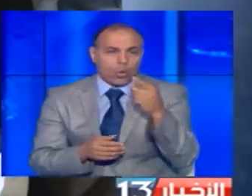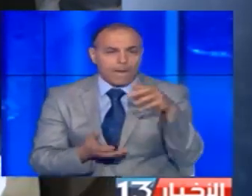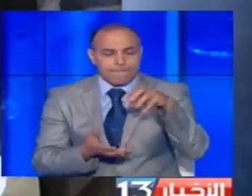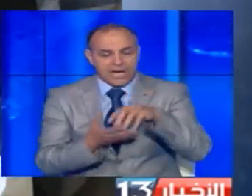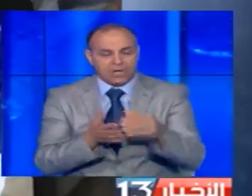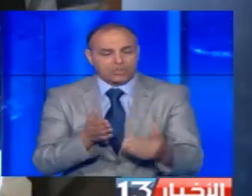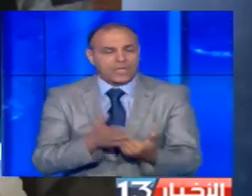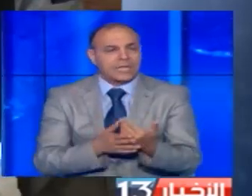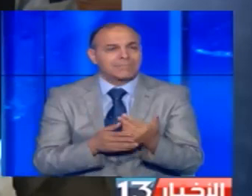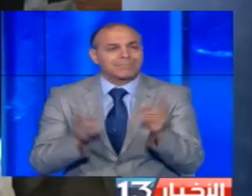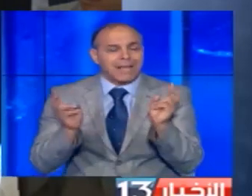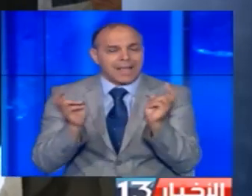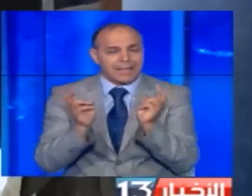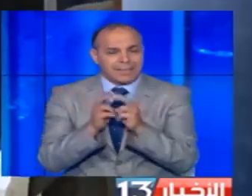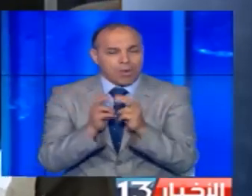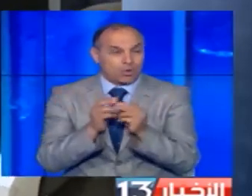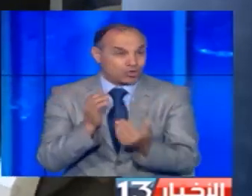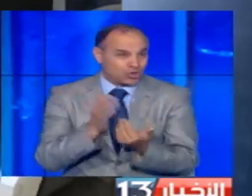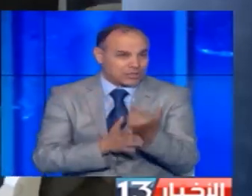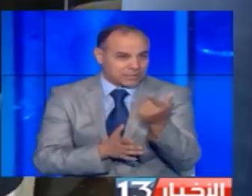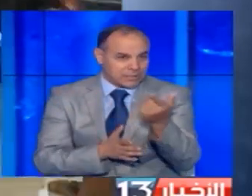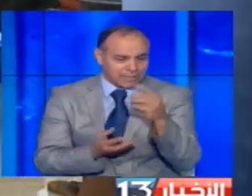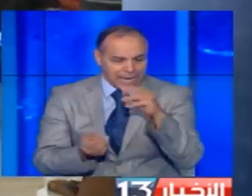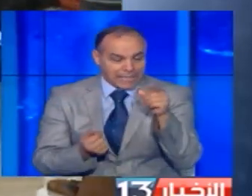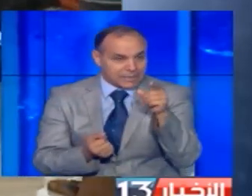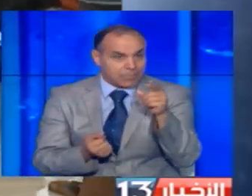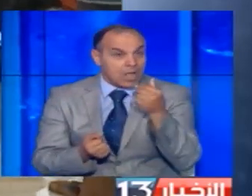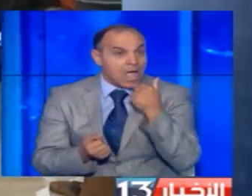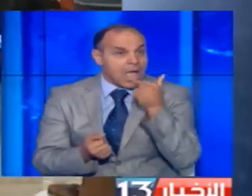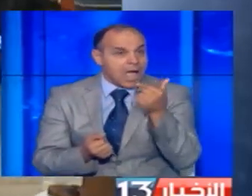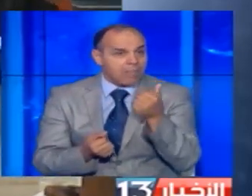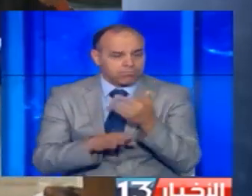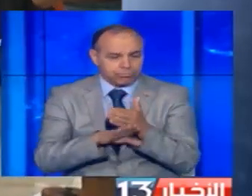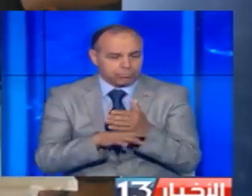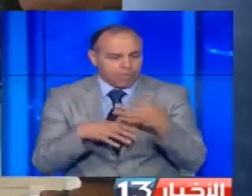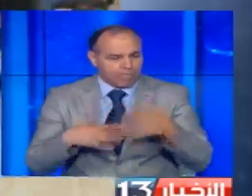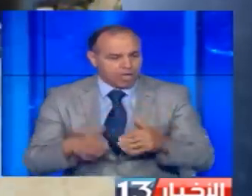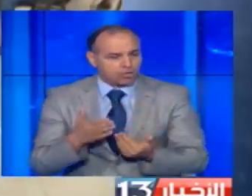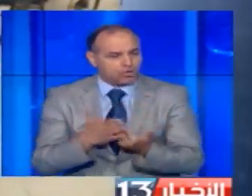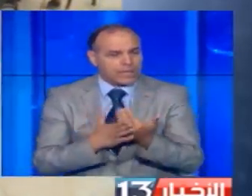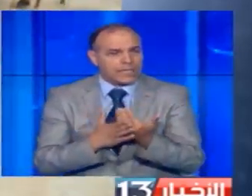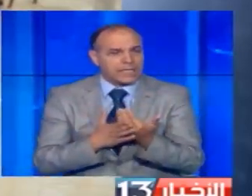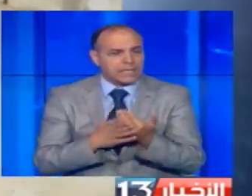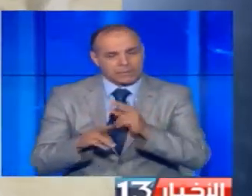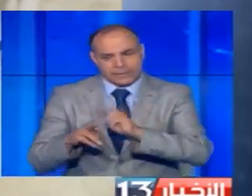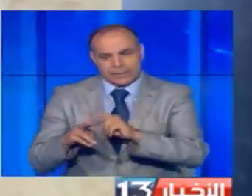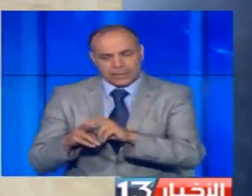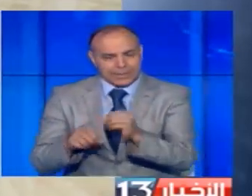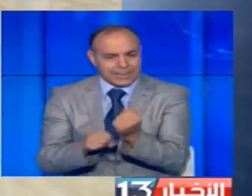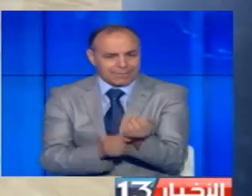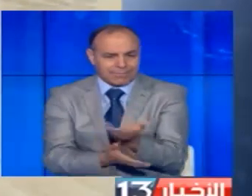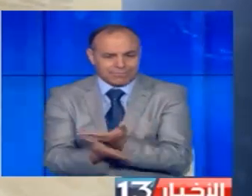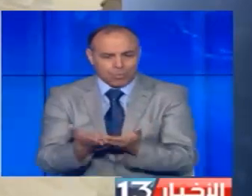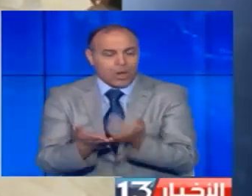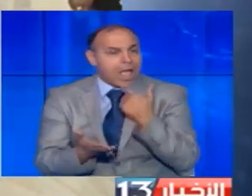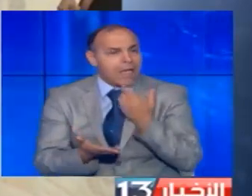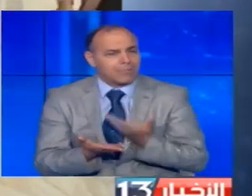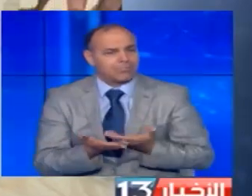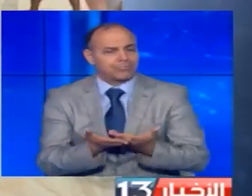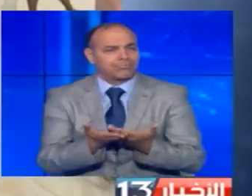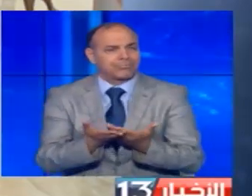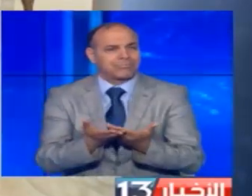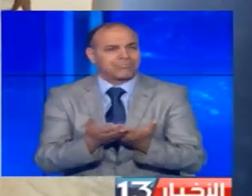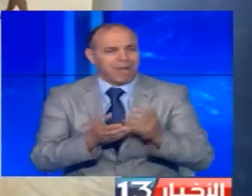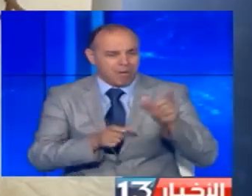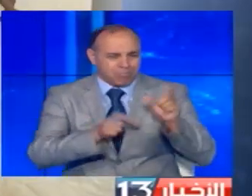الجديد للشركه النفسيه للكهرباء والغاز الذي تم انجازه مؤخرا في اطار تحسين جوده الخدمات بتخفيف الضغط